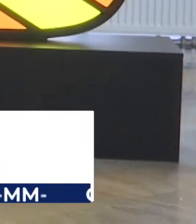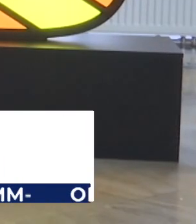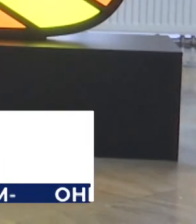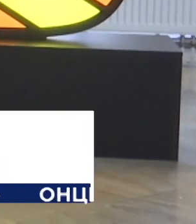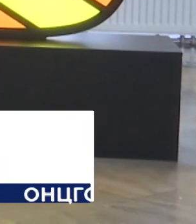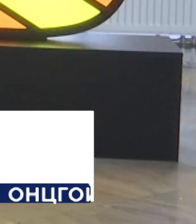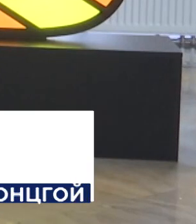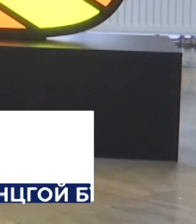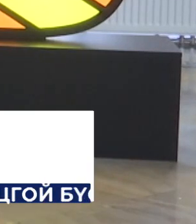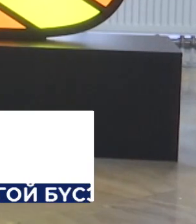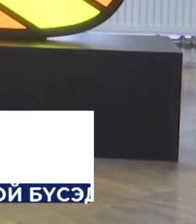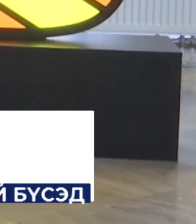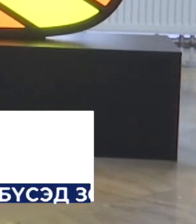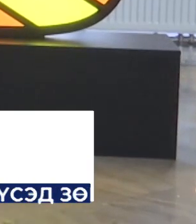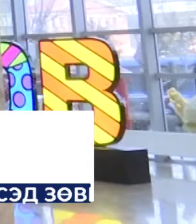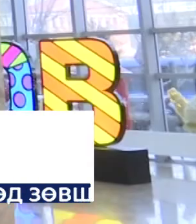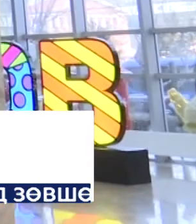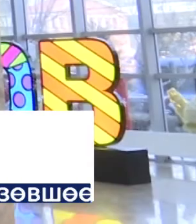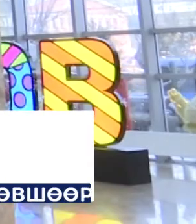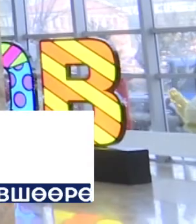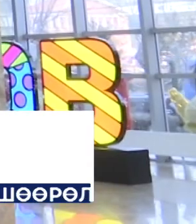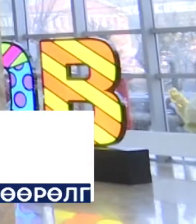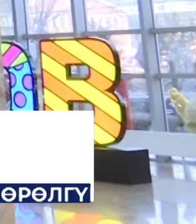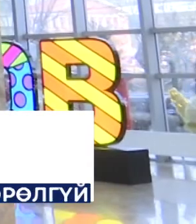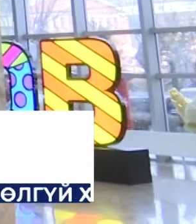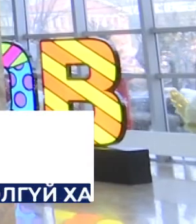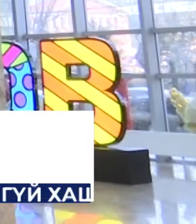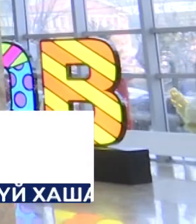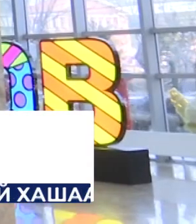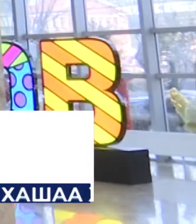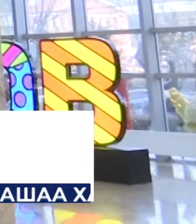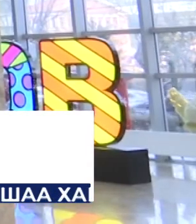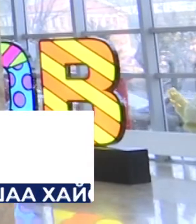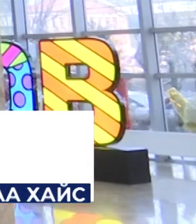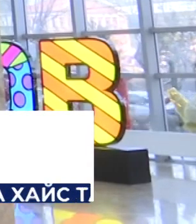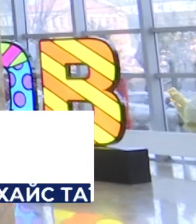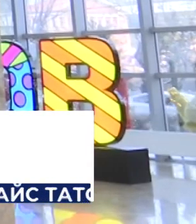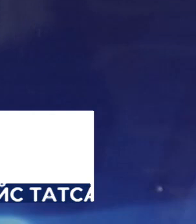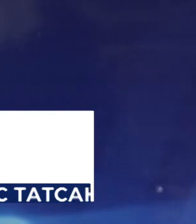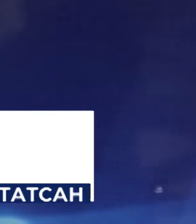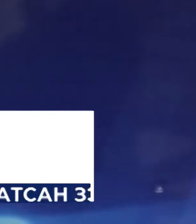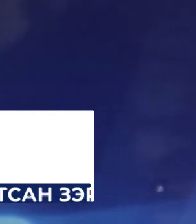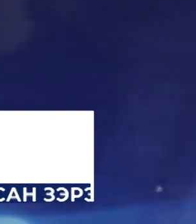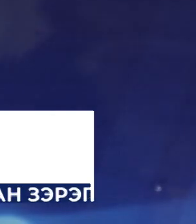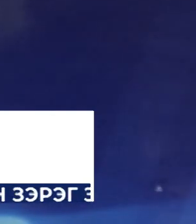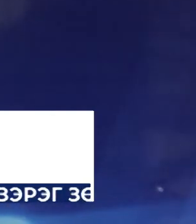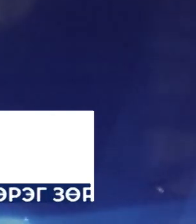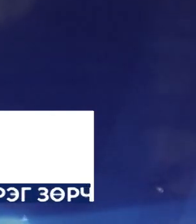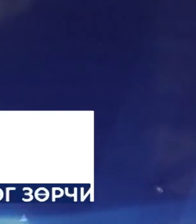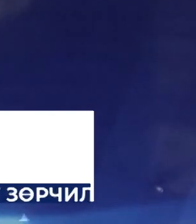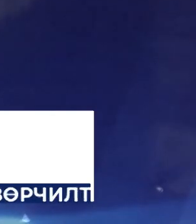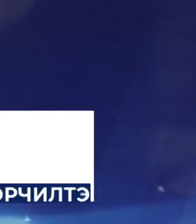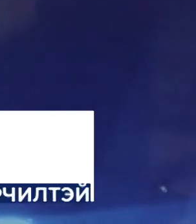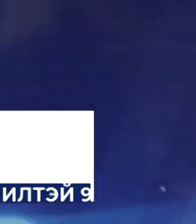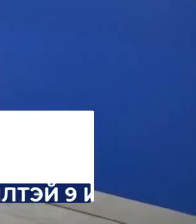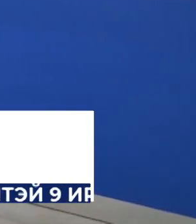төлбөр тооцоог хийсэн байна. Тодорхойлбол Монгол банкнаас худалдаа хөгжлийн банкд олгосон 276.3 тэрбум төгрөгийн их үйлсвэр